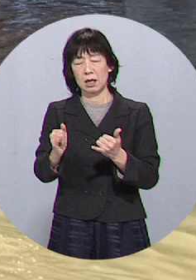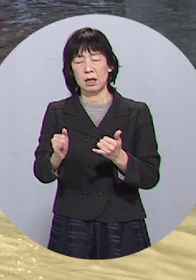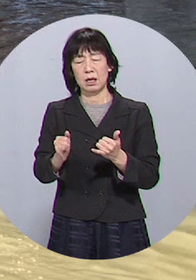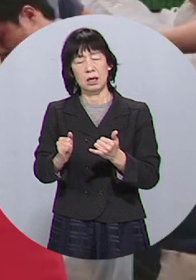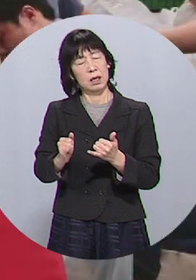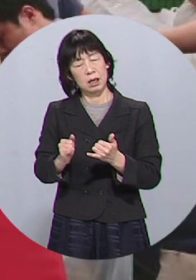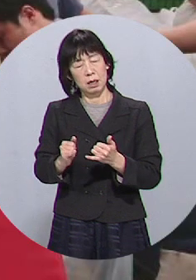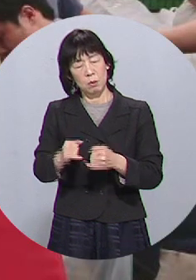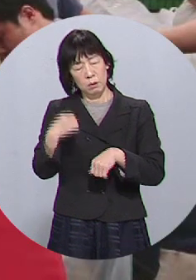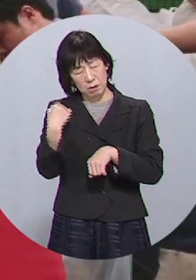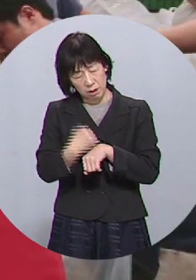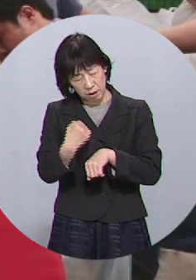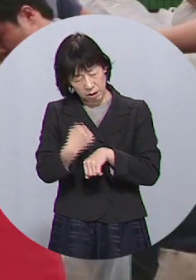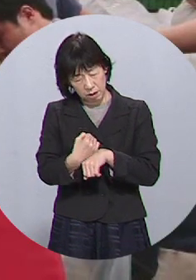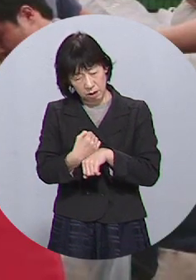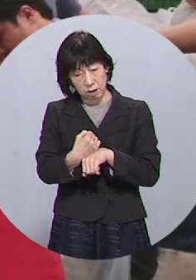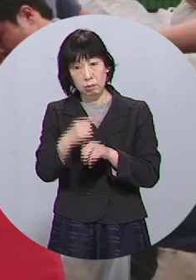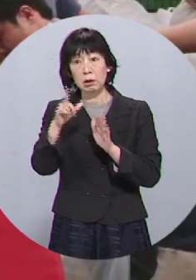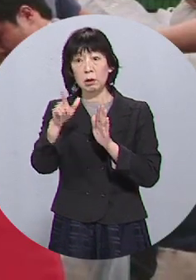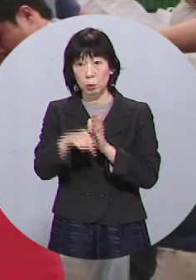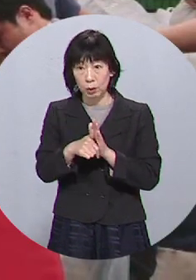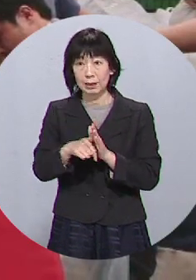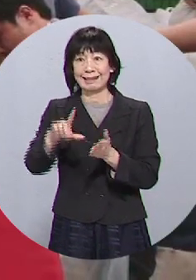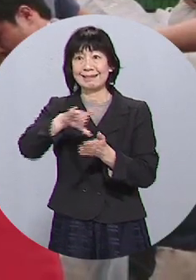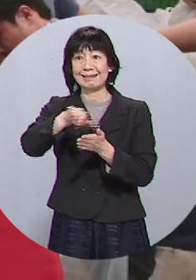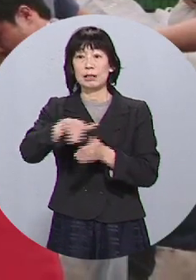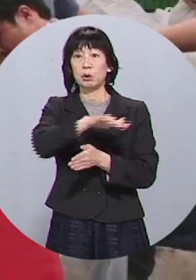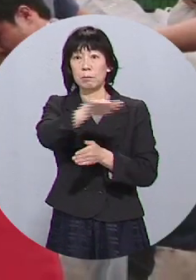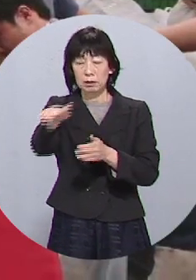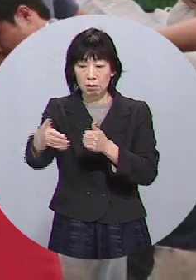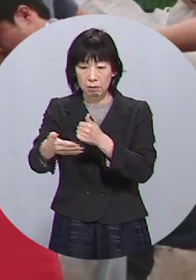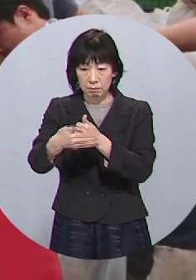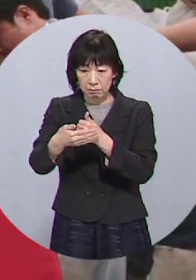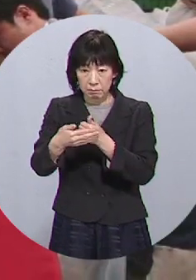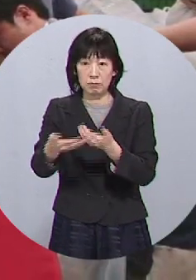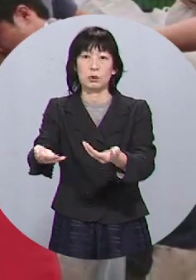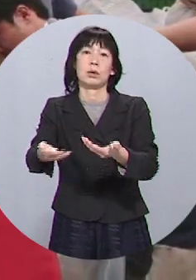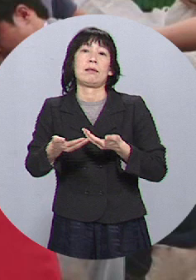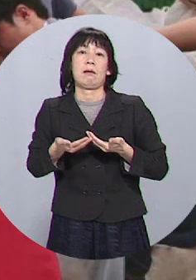感が漂う中、支えたのは地域の方々でした。